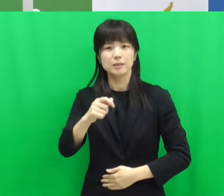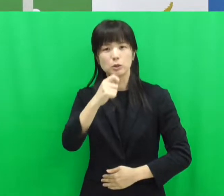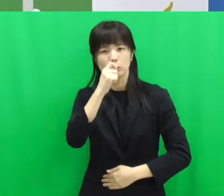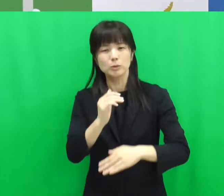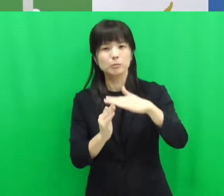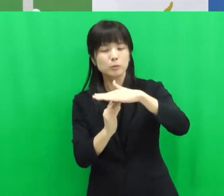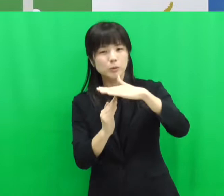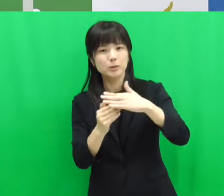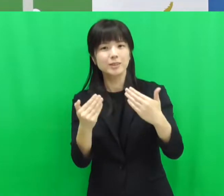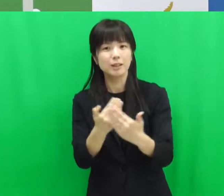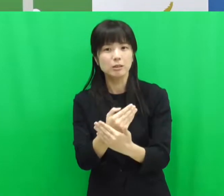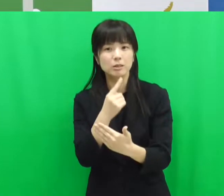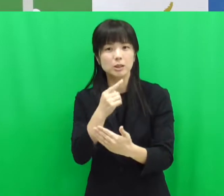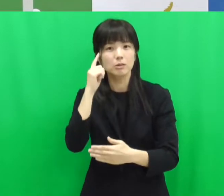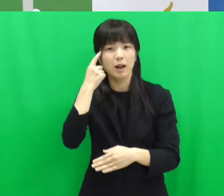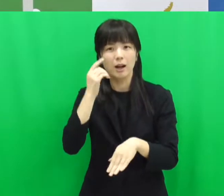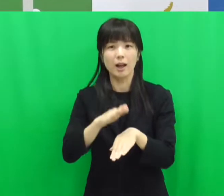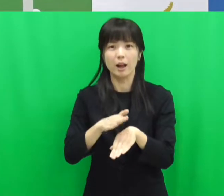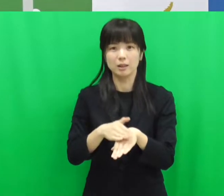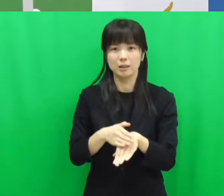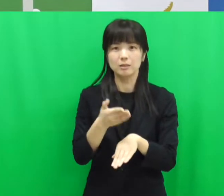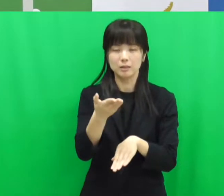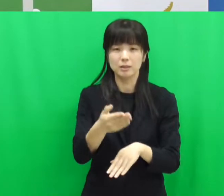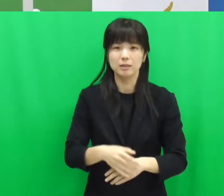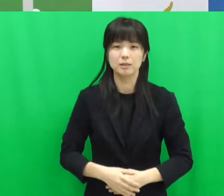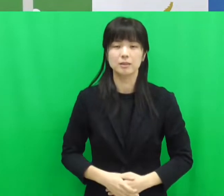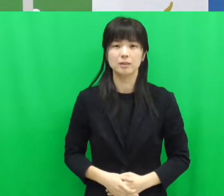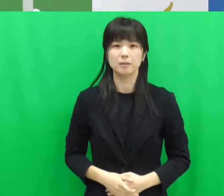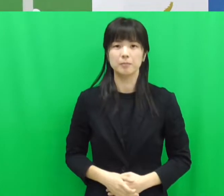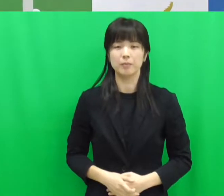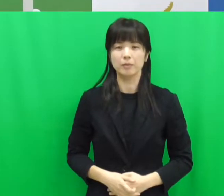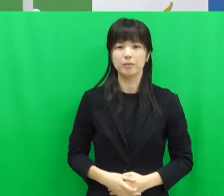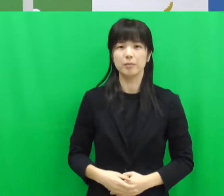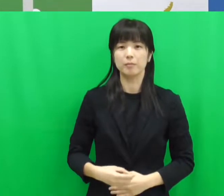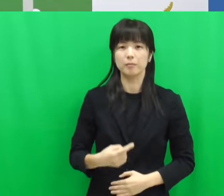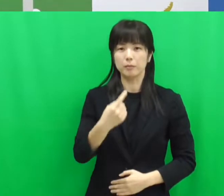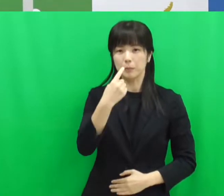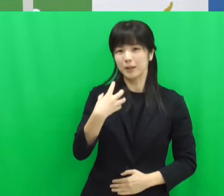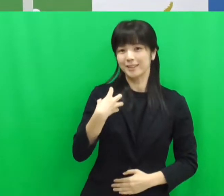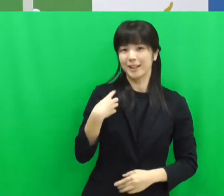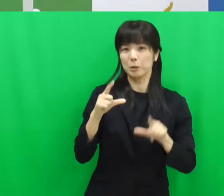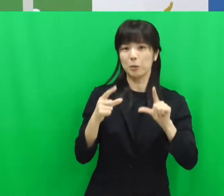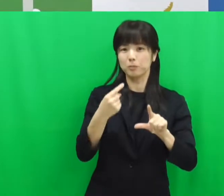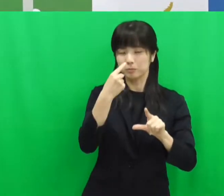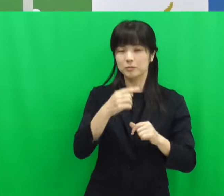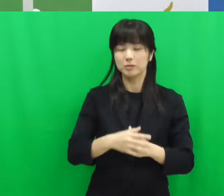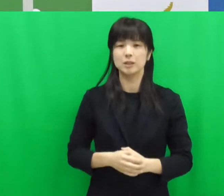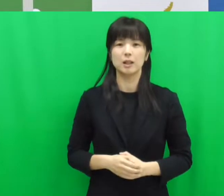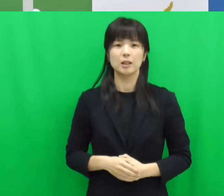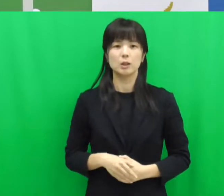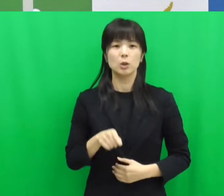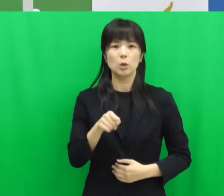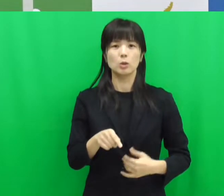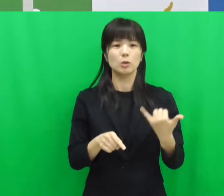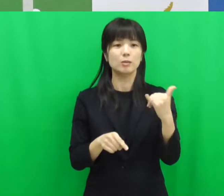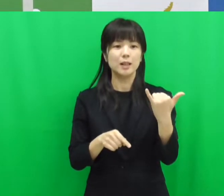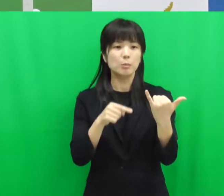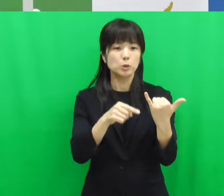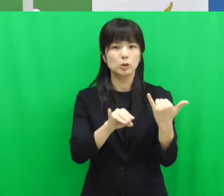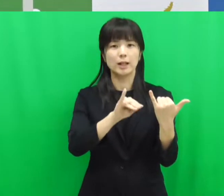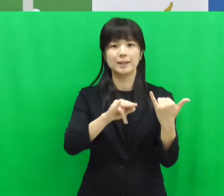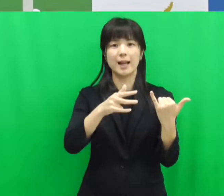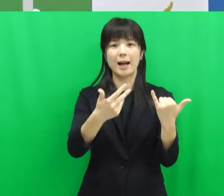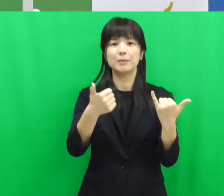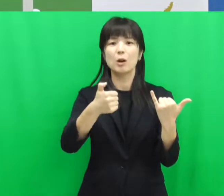はい、ご質問にお答えします。大体その、1850組、